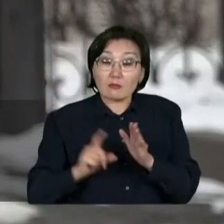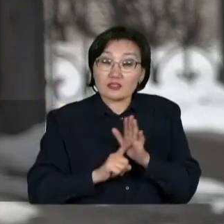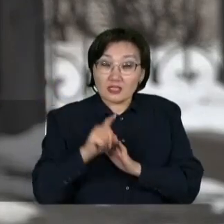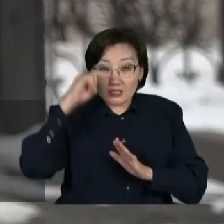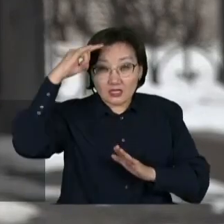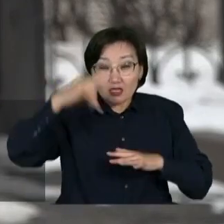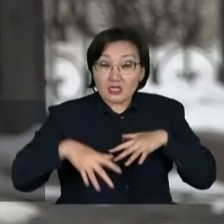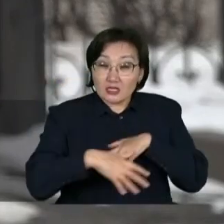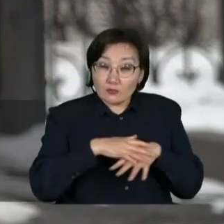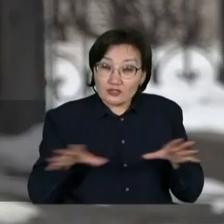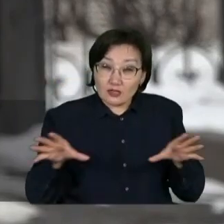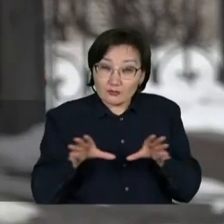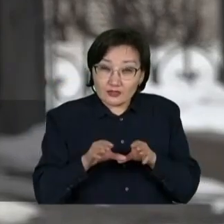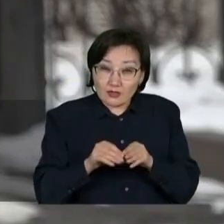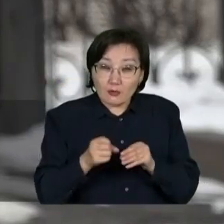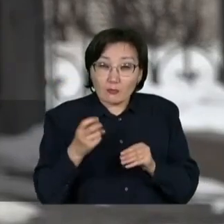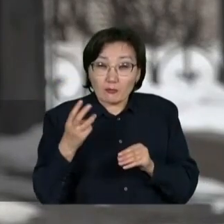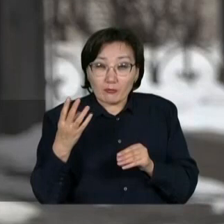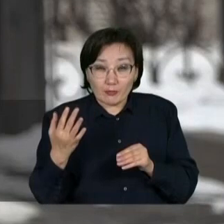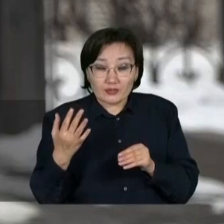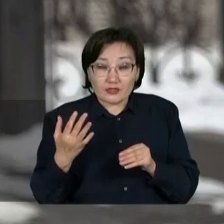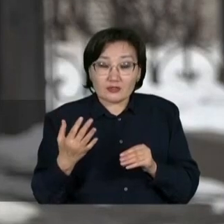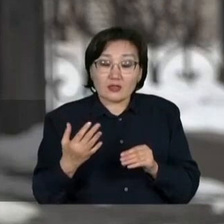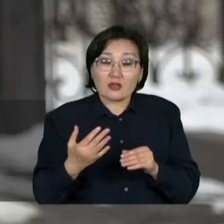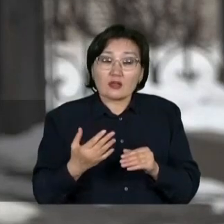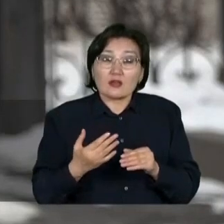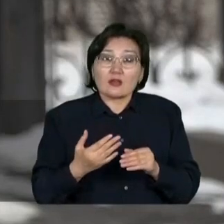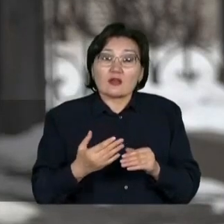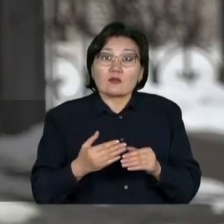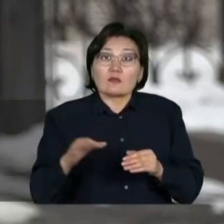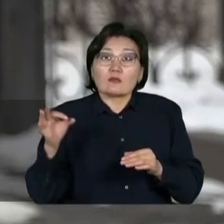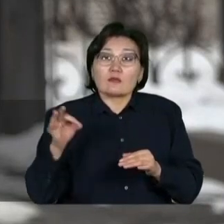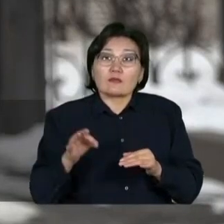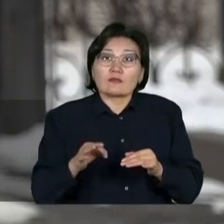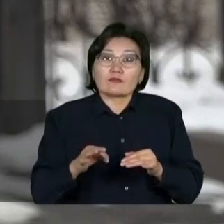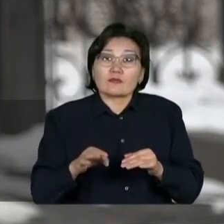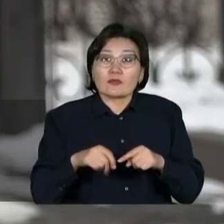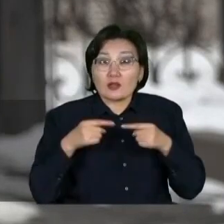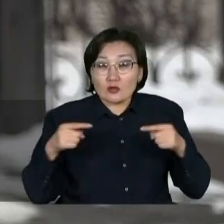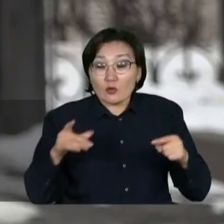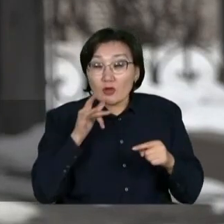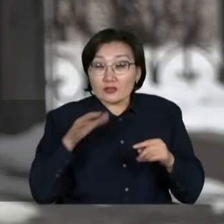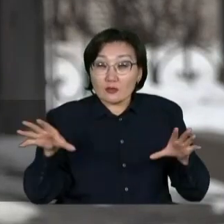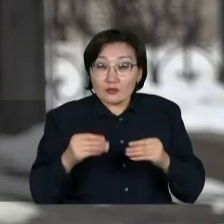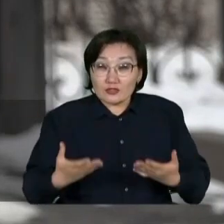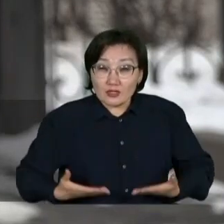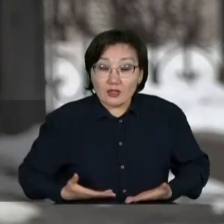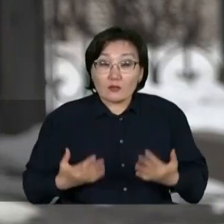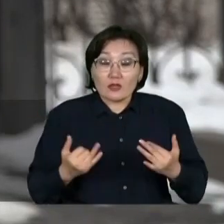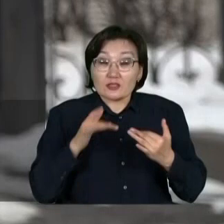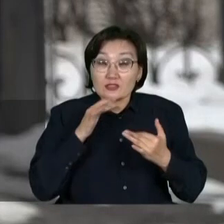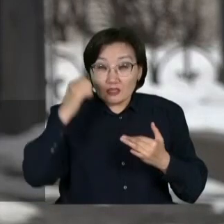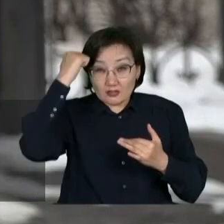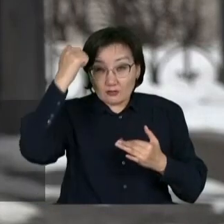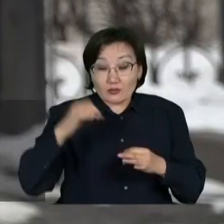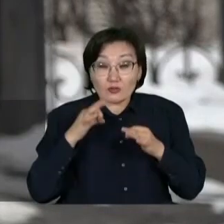қазақ халқымен бірге біраз нәрселерді бастан өткізді. Қазіргі таңда менің алғысым ретінде осы